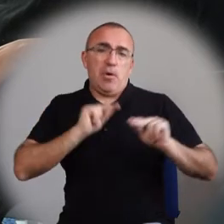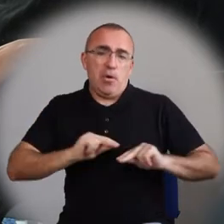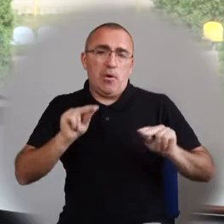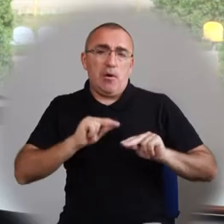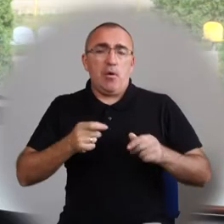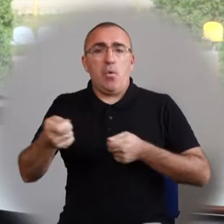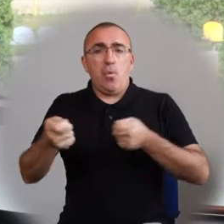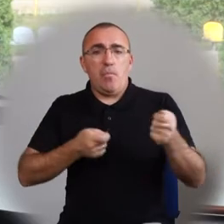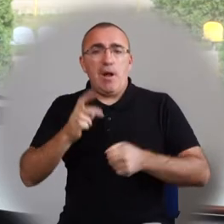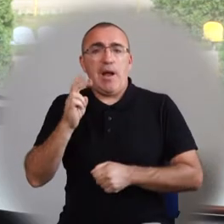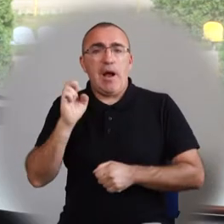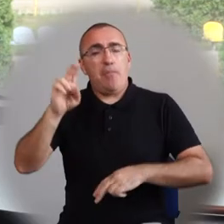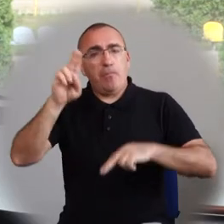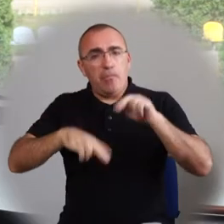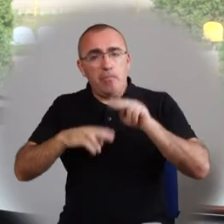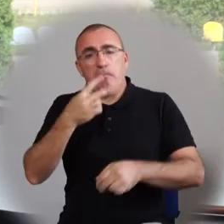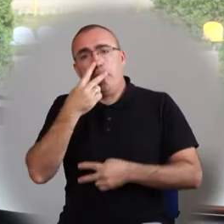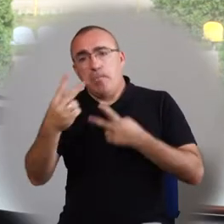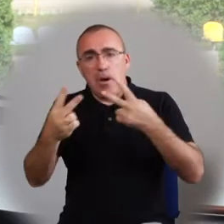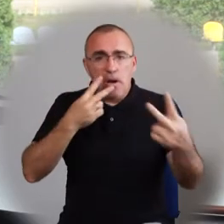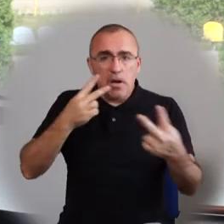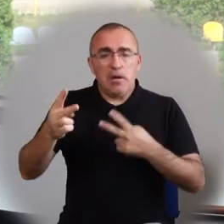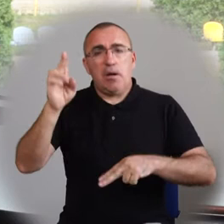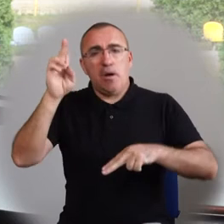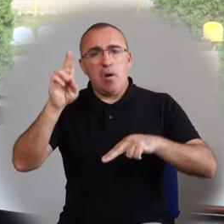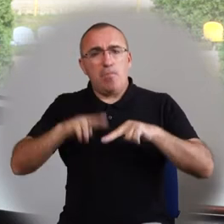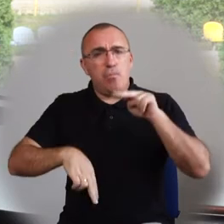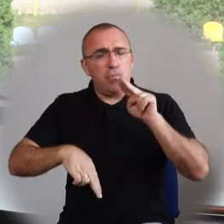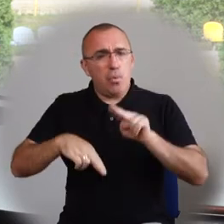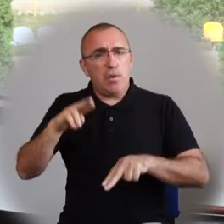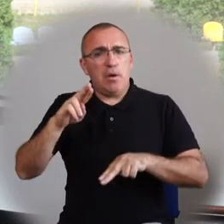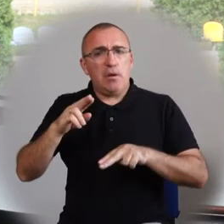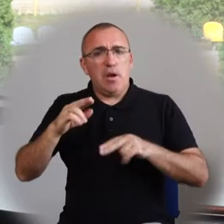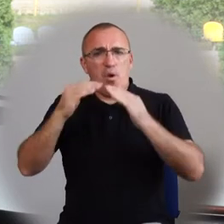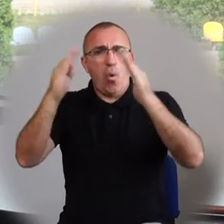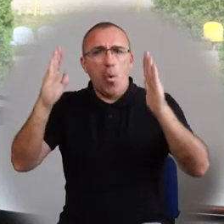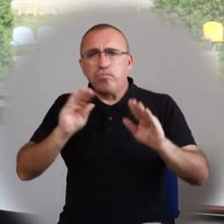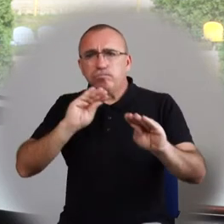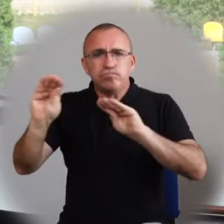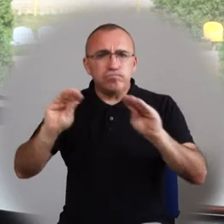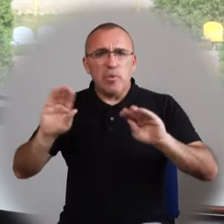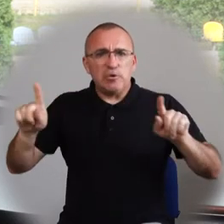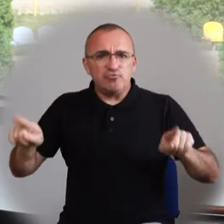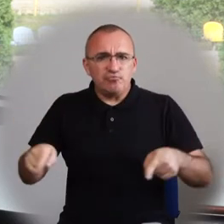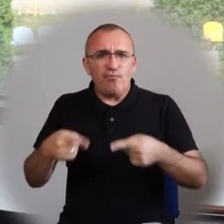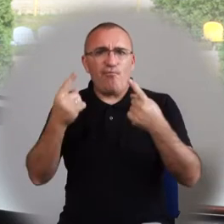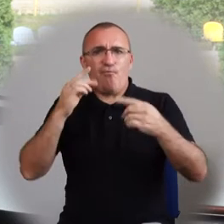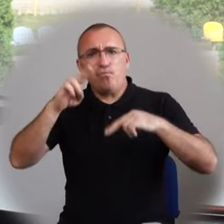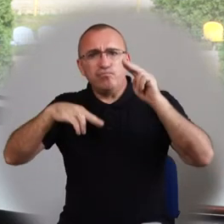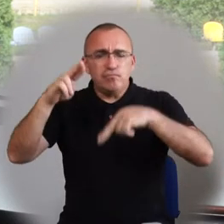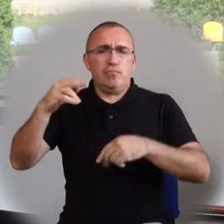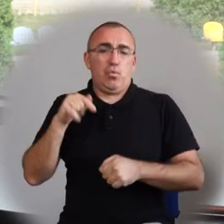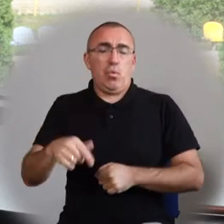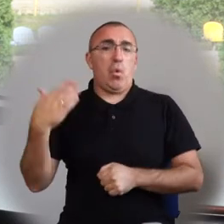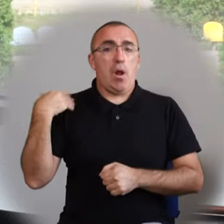працює. Управління капітального будівництва, ви бачили ті будівельні об'єкти, які зводились, і